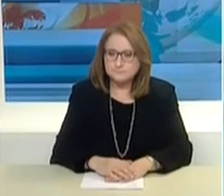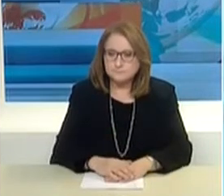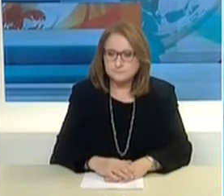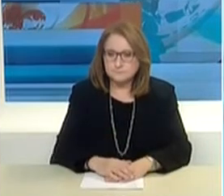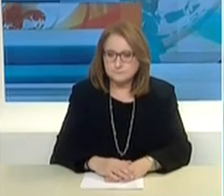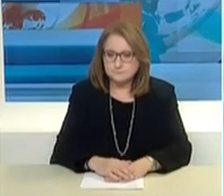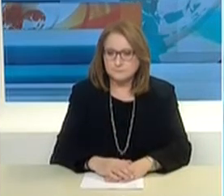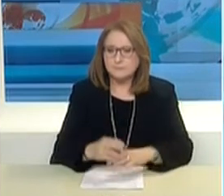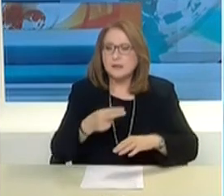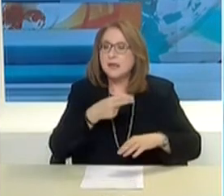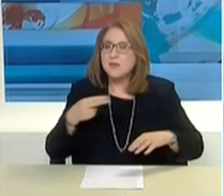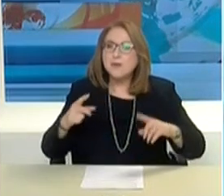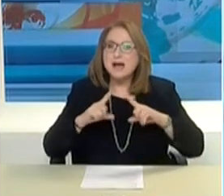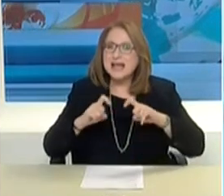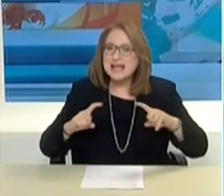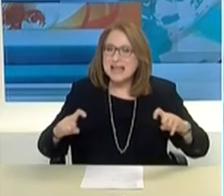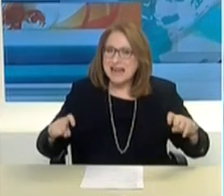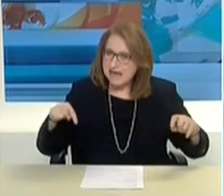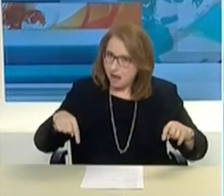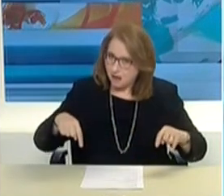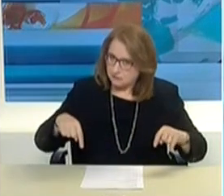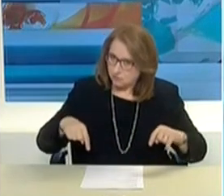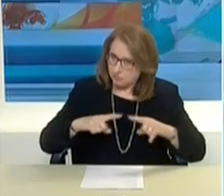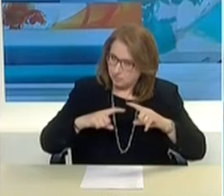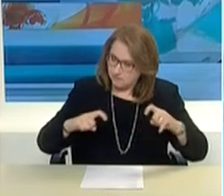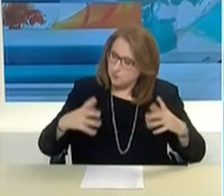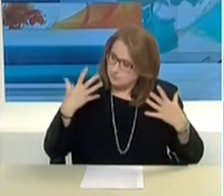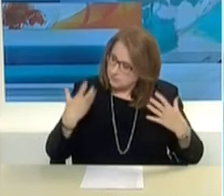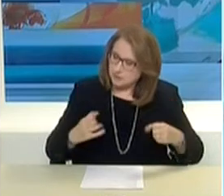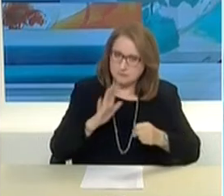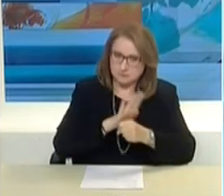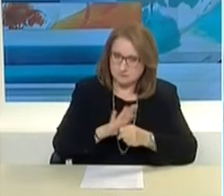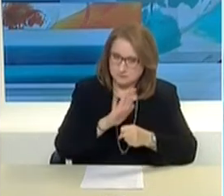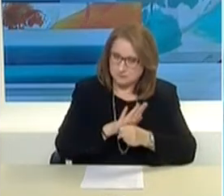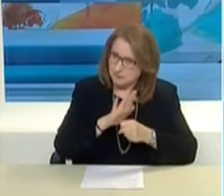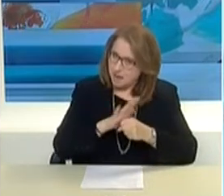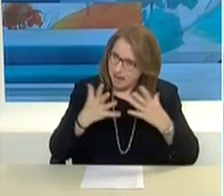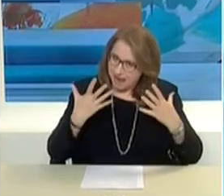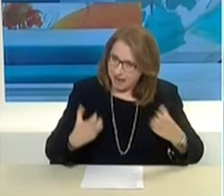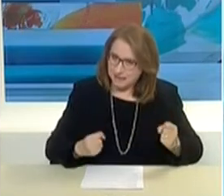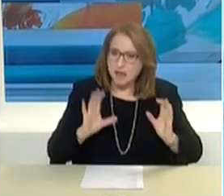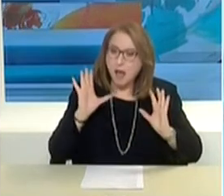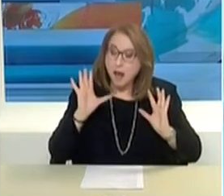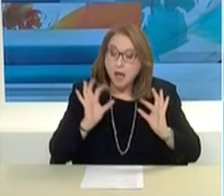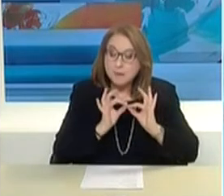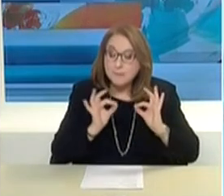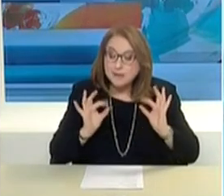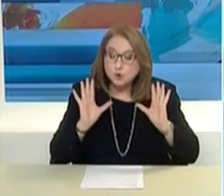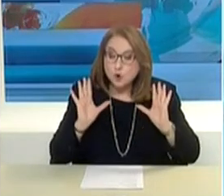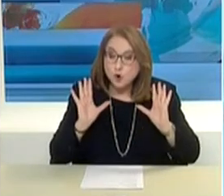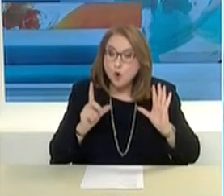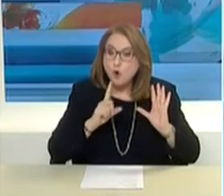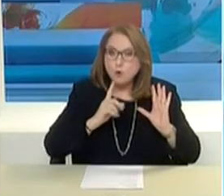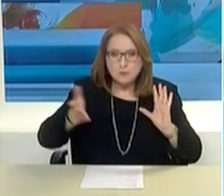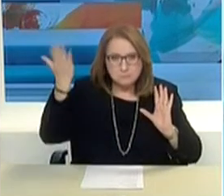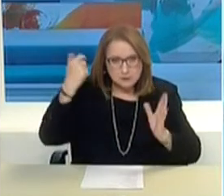Σε ό,τι αφορά την επάρκεια των υλικών στην αγορά, υπάρχει αυτή τη στιγμή, αλλά αντιλαμβάνεστε όλοι ότι γίνεται λελογισμένη χρήση και όχι η χρήση